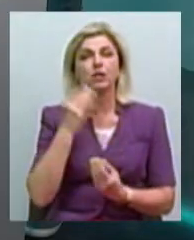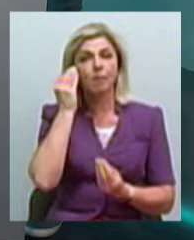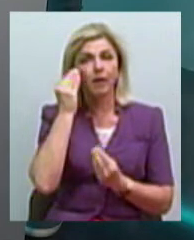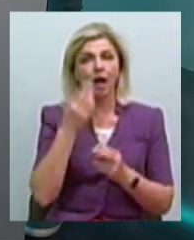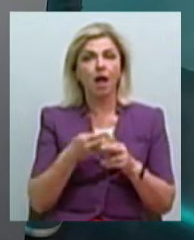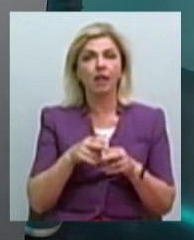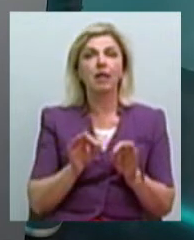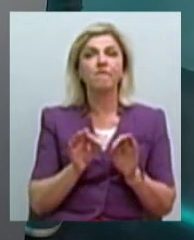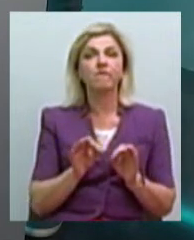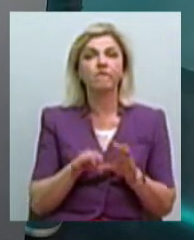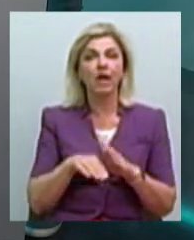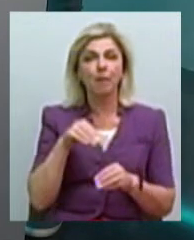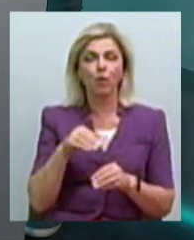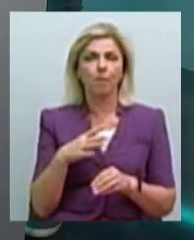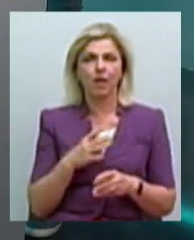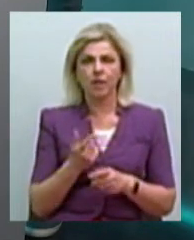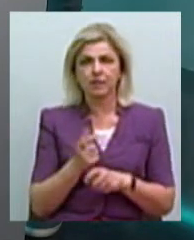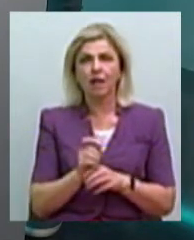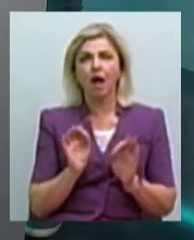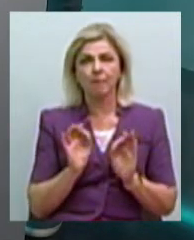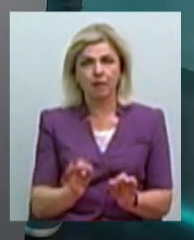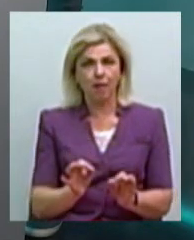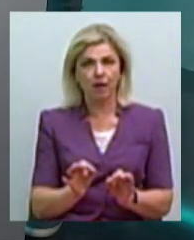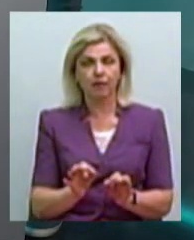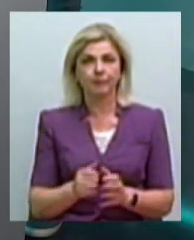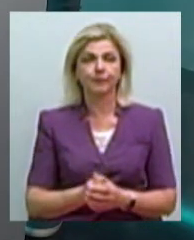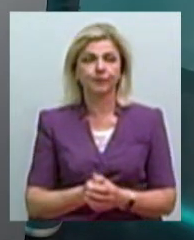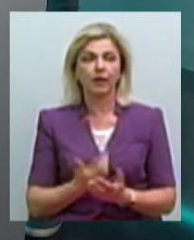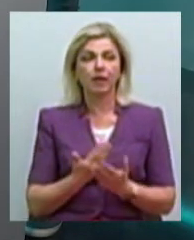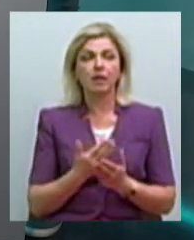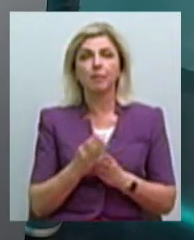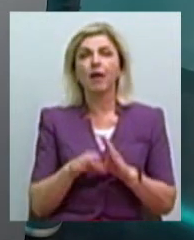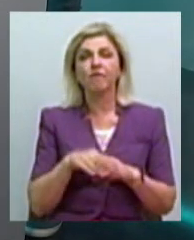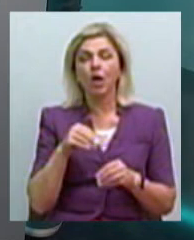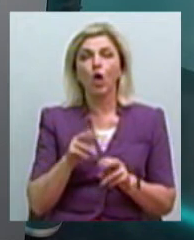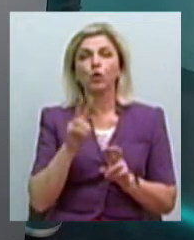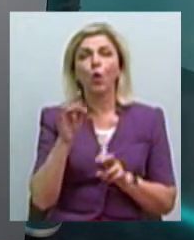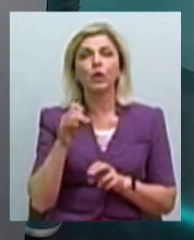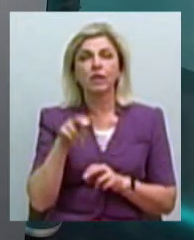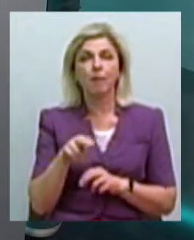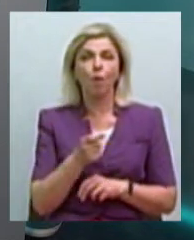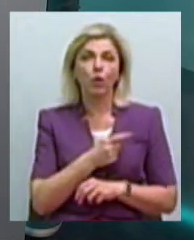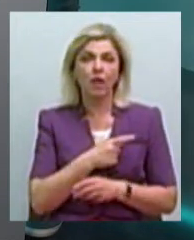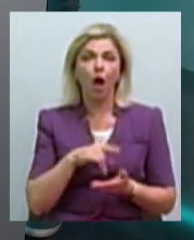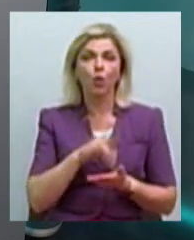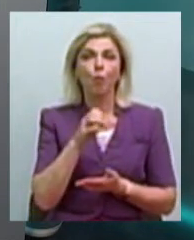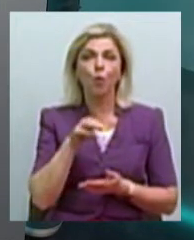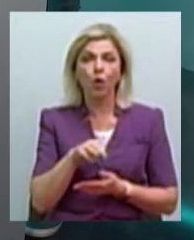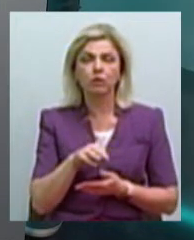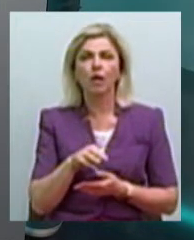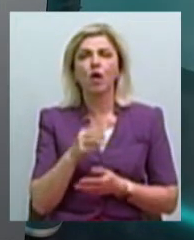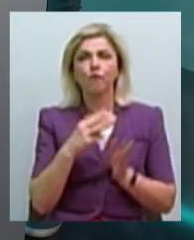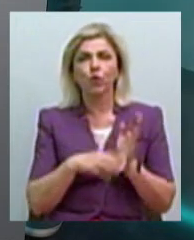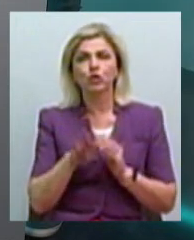именно с брендерями. Вот, к слову, если брать, например, логотип Одесского аэропорта, то он обошелся 84 тысячи